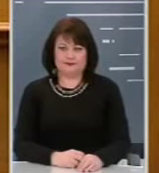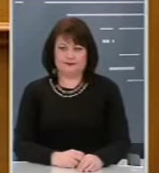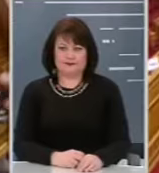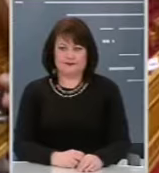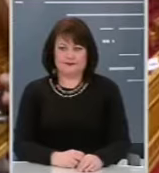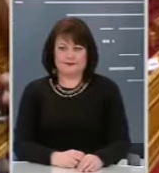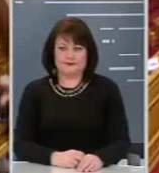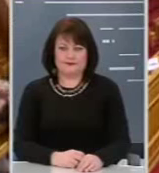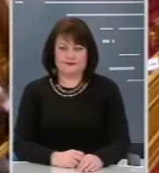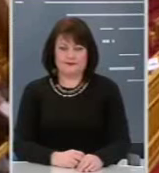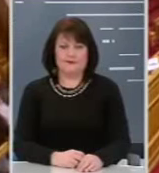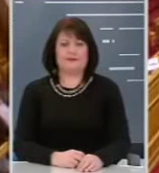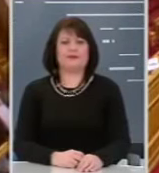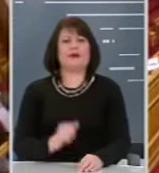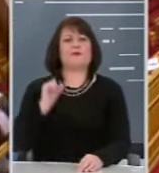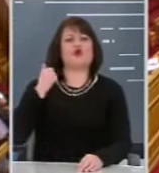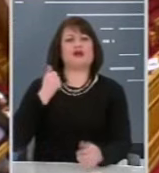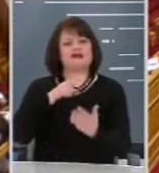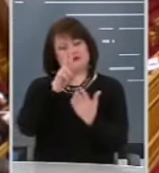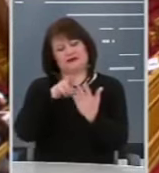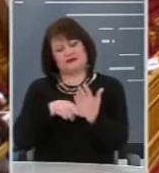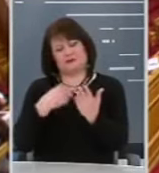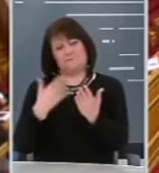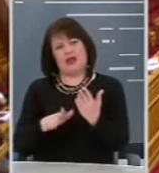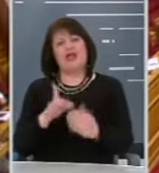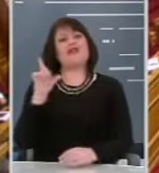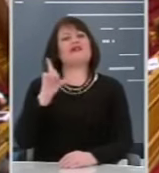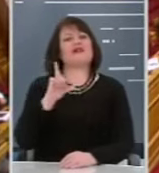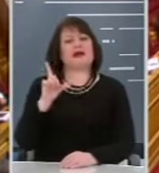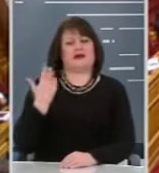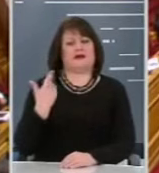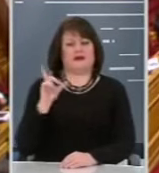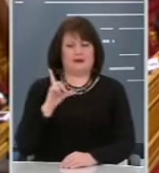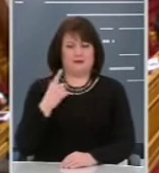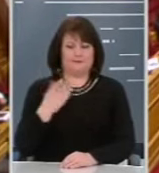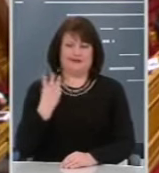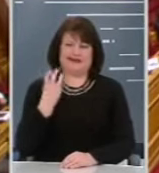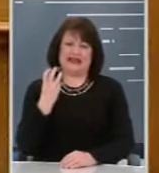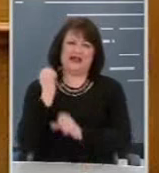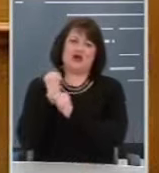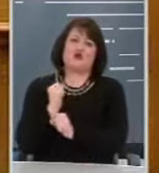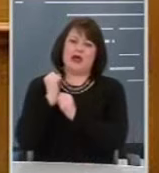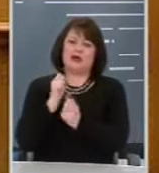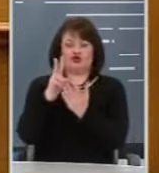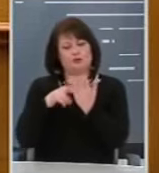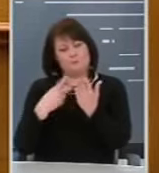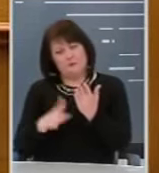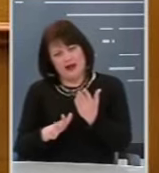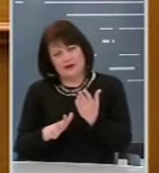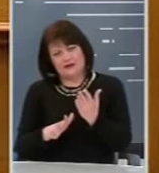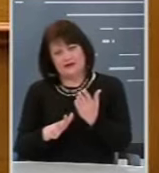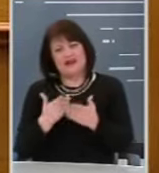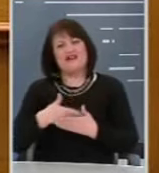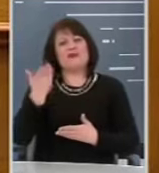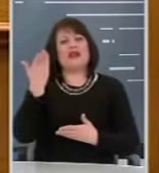δεξιά διάβασα λοιπόν προχθές τη δευτέρα στις 30 ιανουαρίου στην